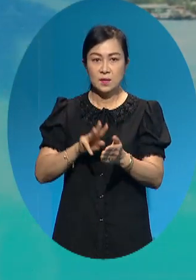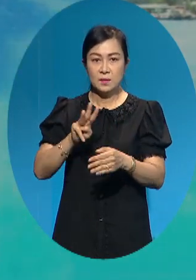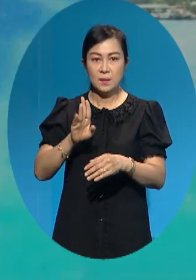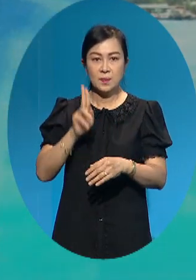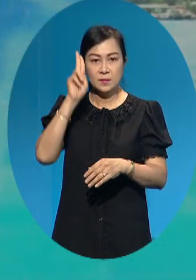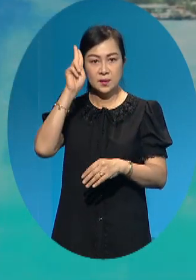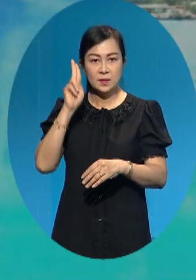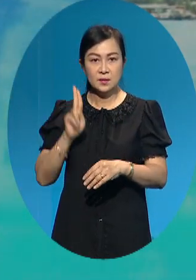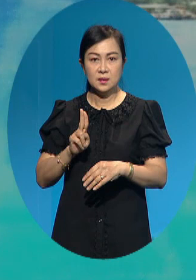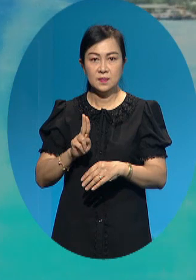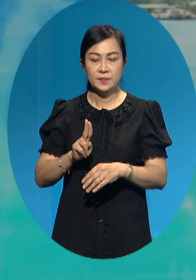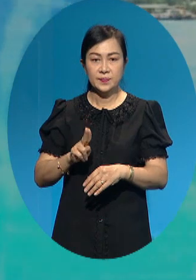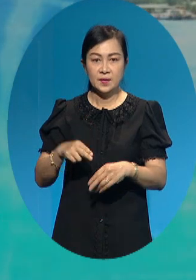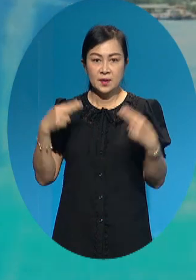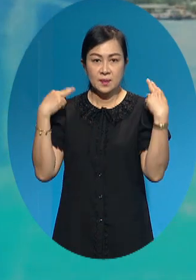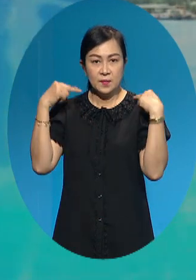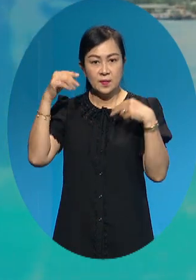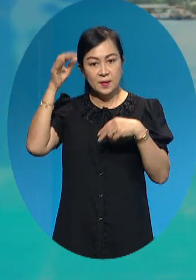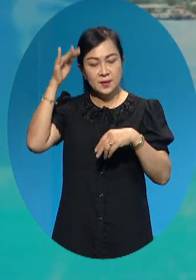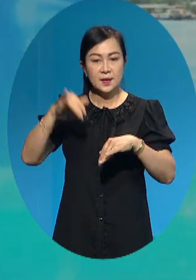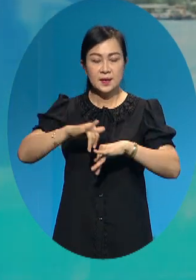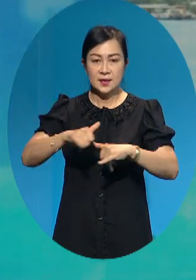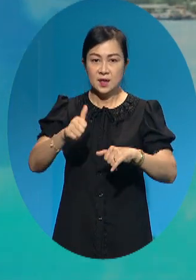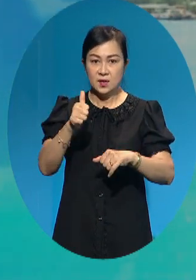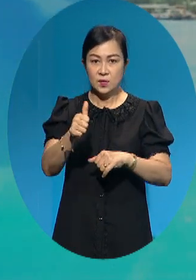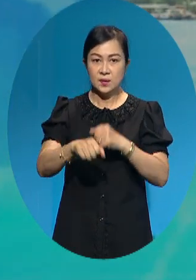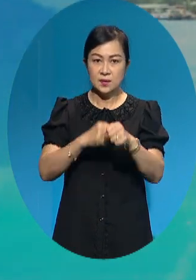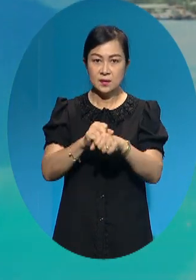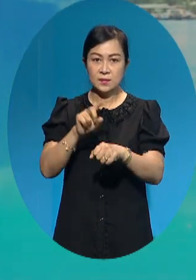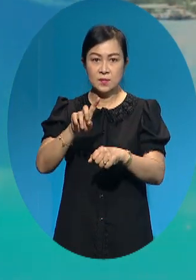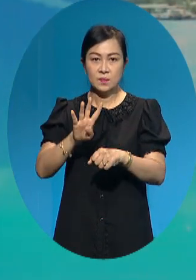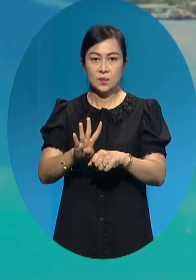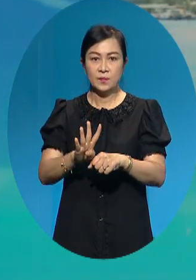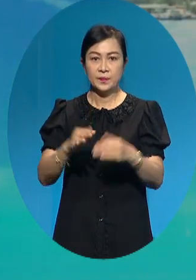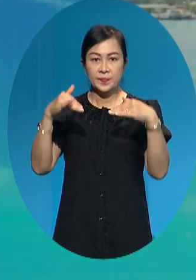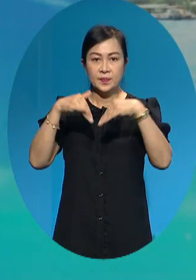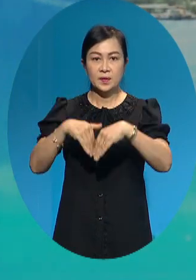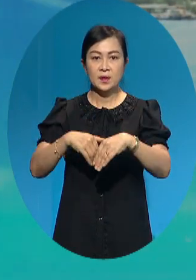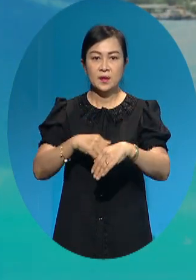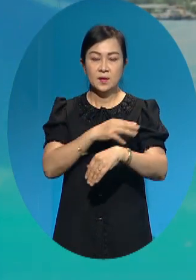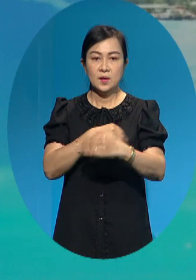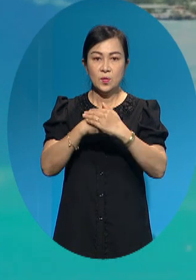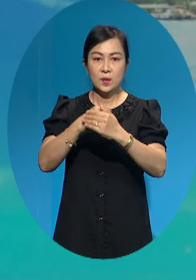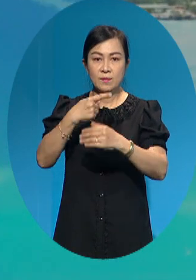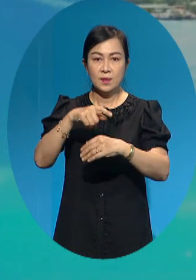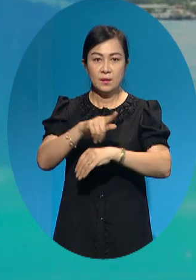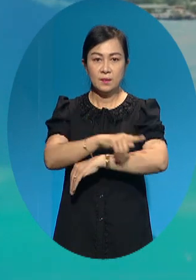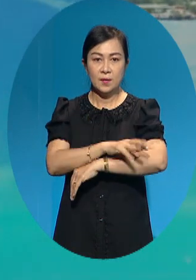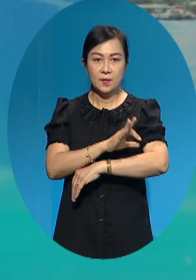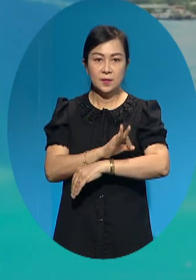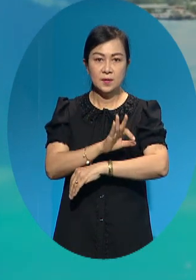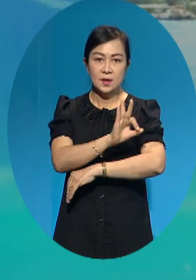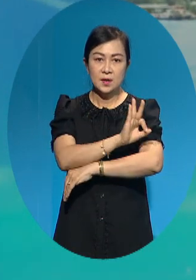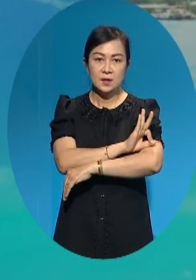tuyên dương 35 chiến sĩ quân hàm xanh trẻ giỏi tiêu biểu năm 2024. Đến dự có đồng chí Nguyễn Phước Lộc, Phó Bí thư Thành